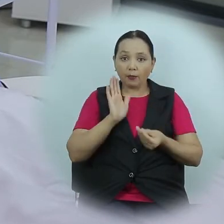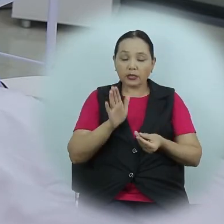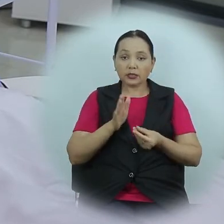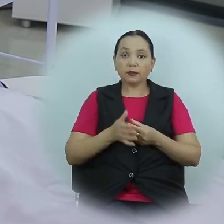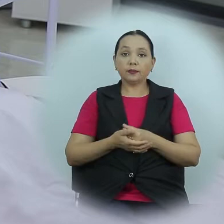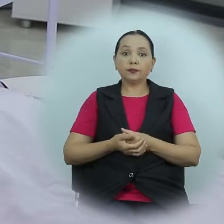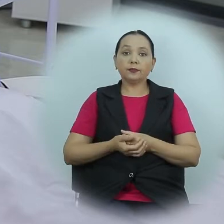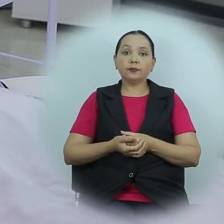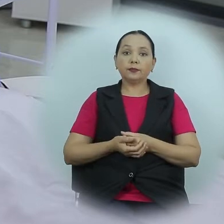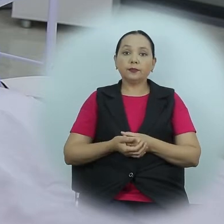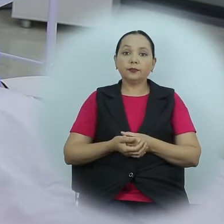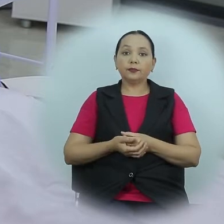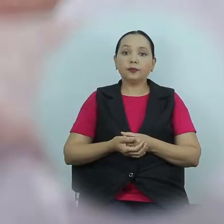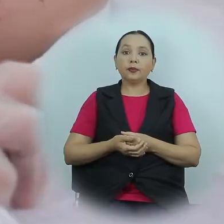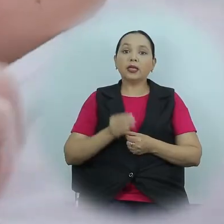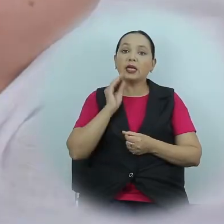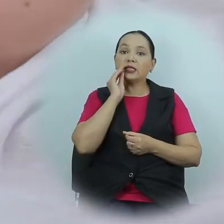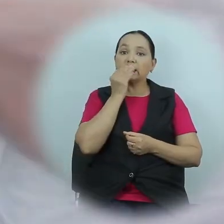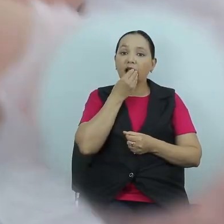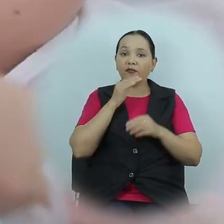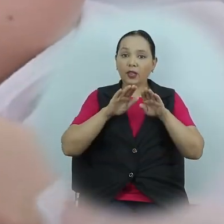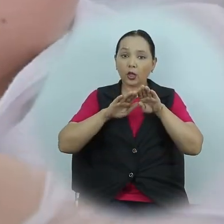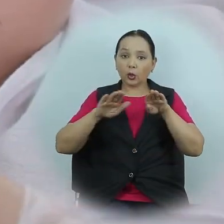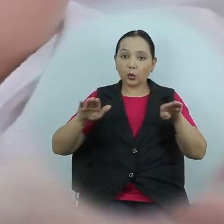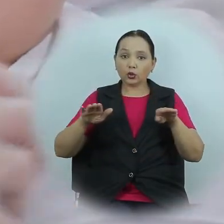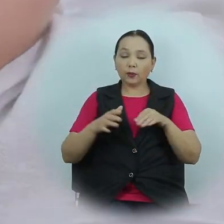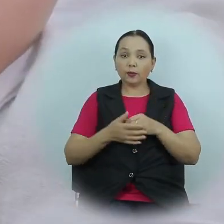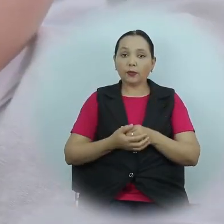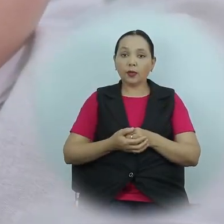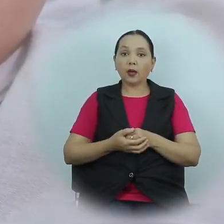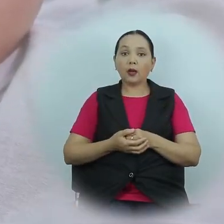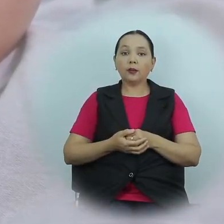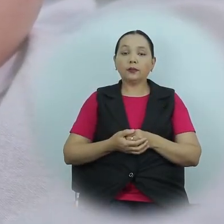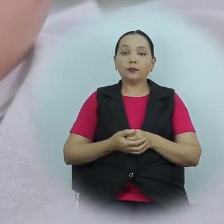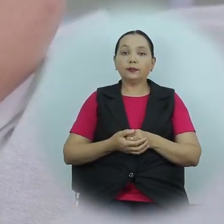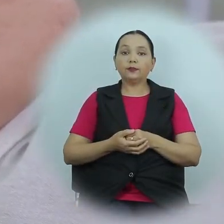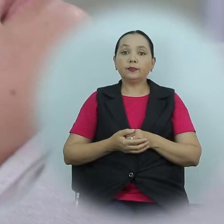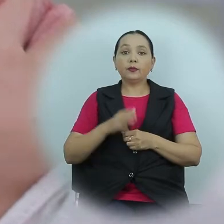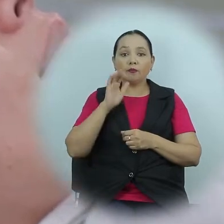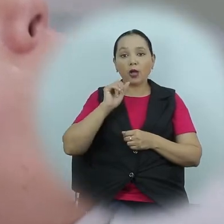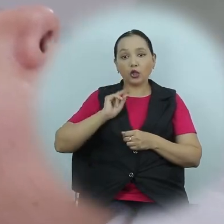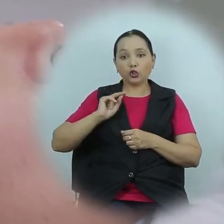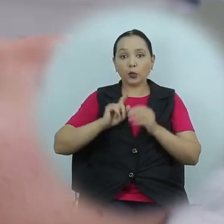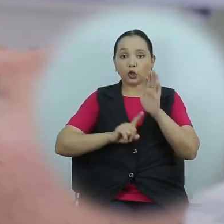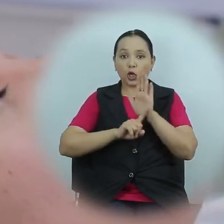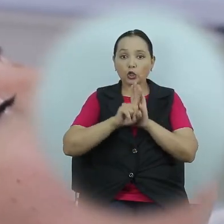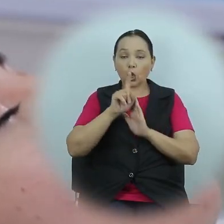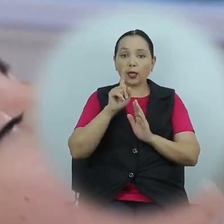Салфетка тошап, қойдық. va ish boshlashdan